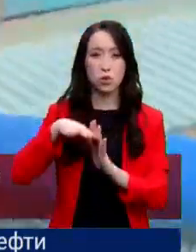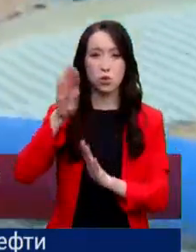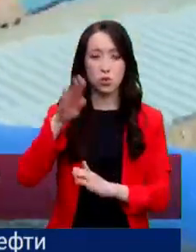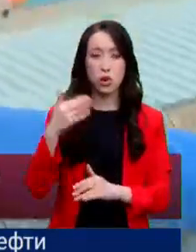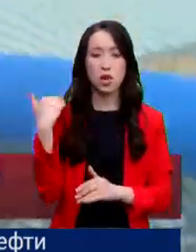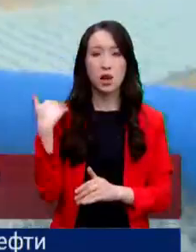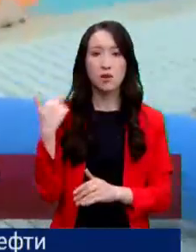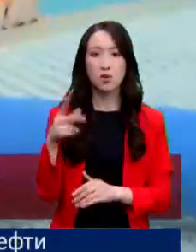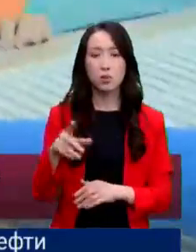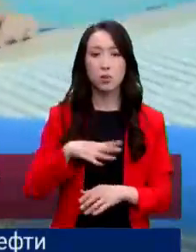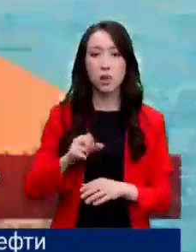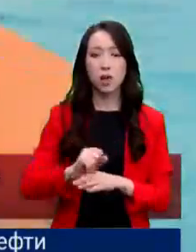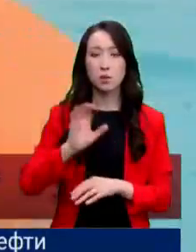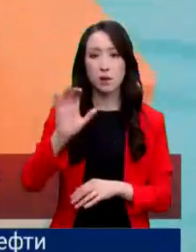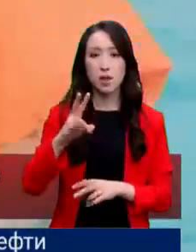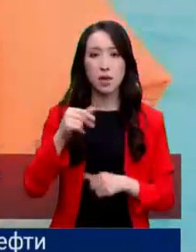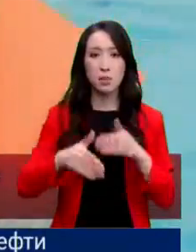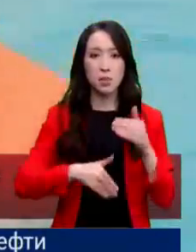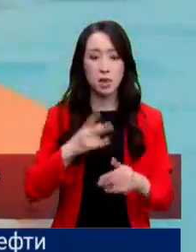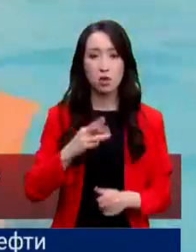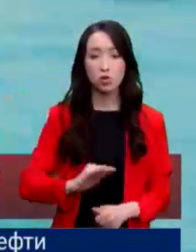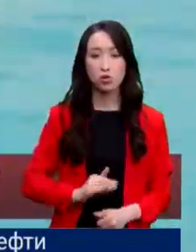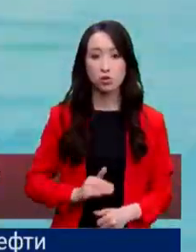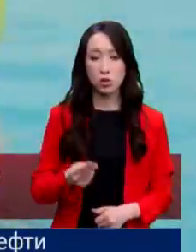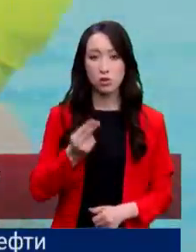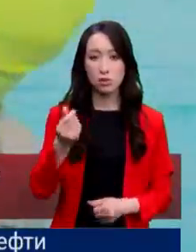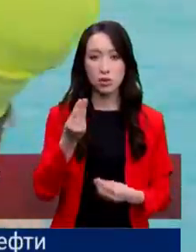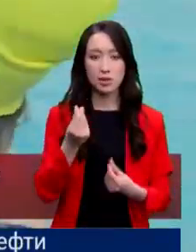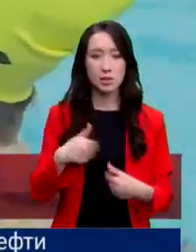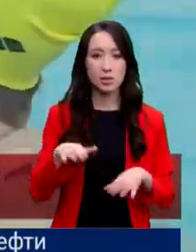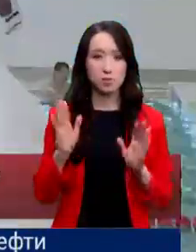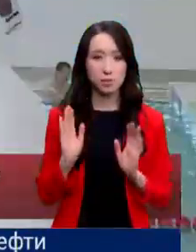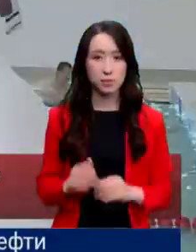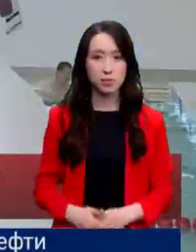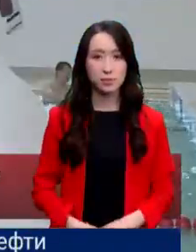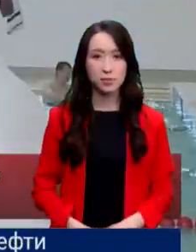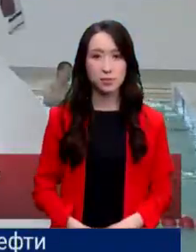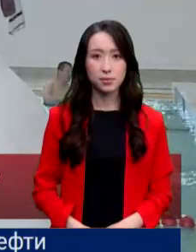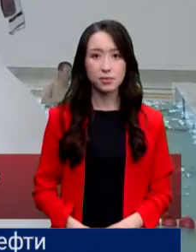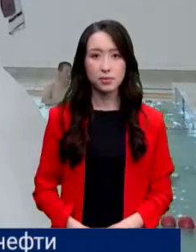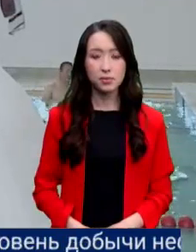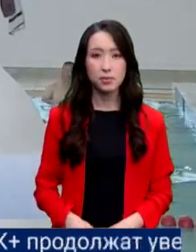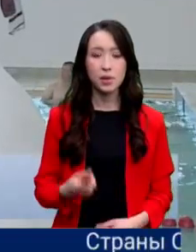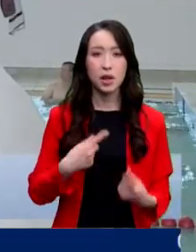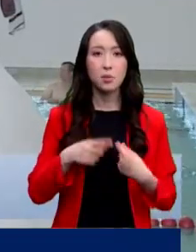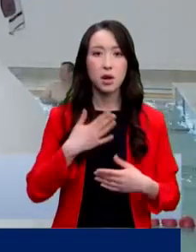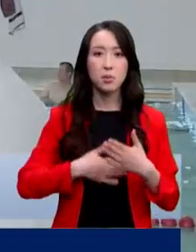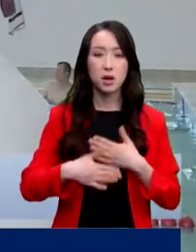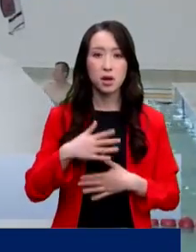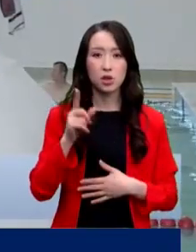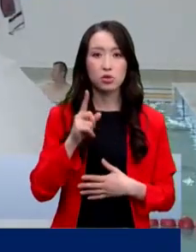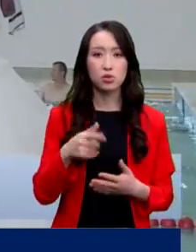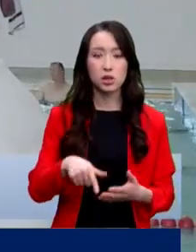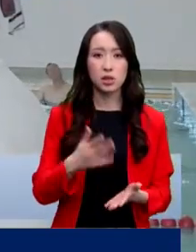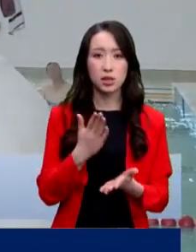давно отправляли Артура на плавание, только частные секции семье были не по карману. Мы обрадовались, что наконец нас кто-то в